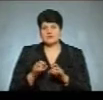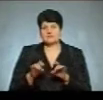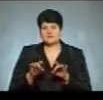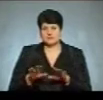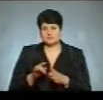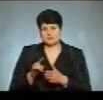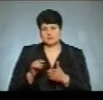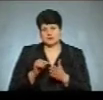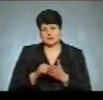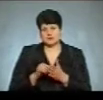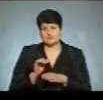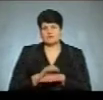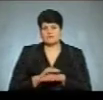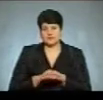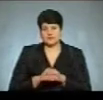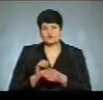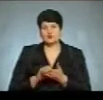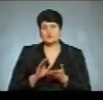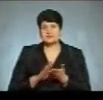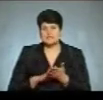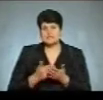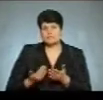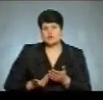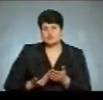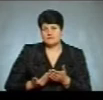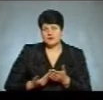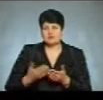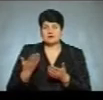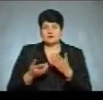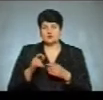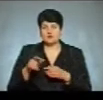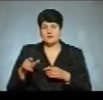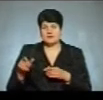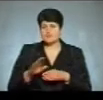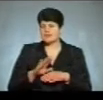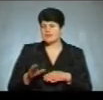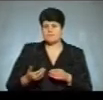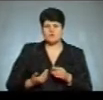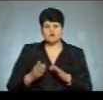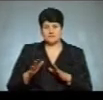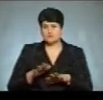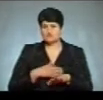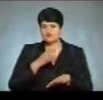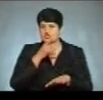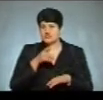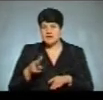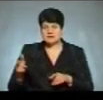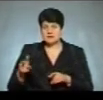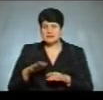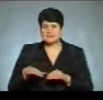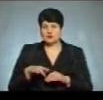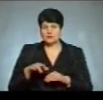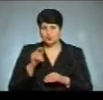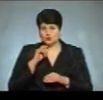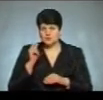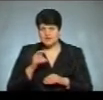все-таки фактичної реєстрації і проживання. Тобто, якщо громадяни не проживають довший час на території України і